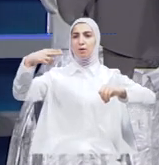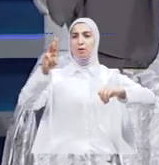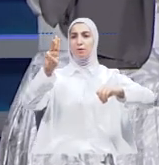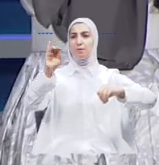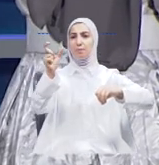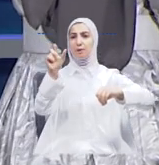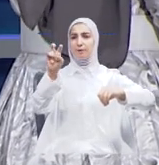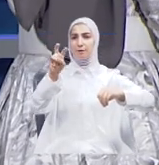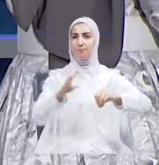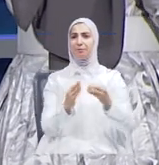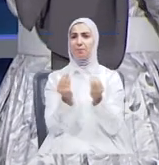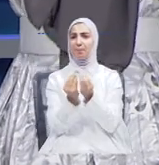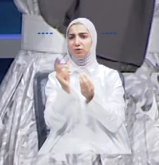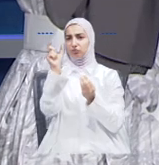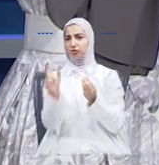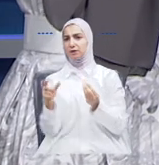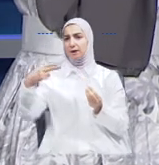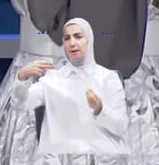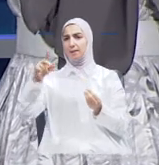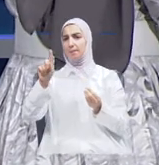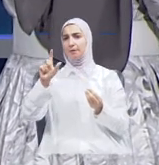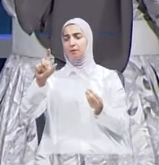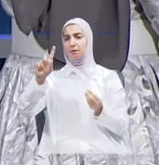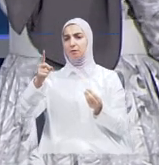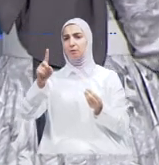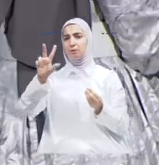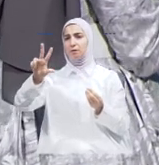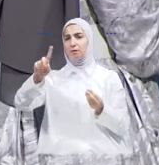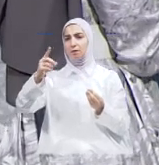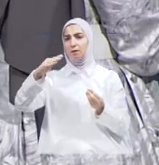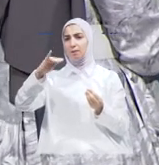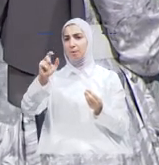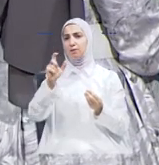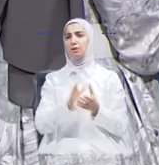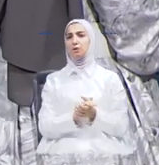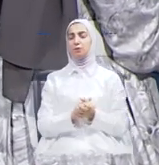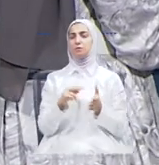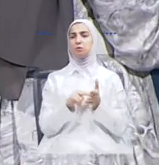الرحمن الكواكبي في سوريا ونجيب عازوري في لبنان.